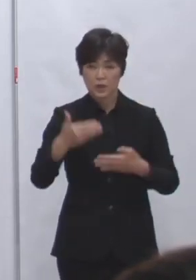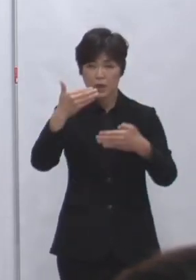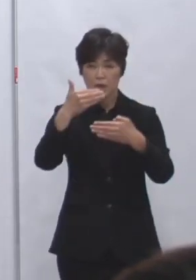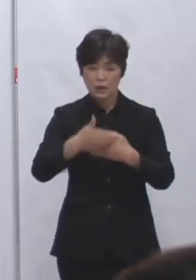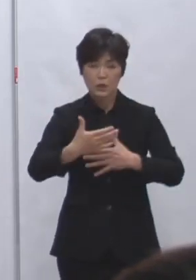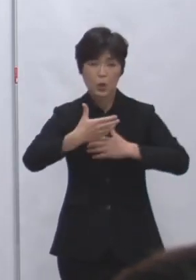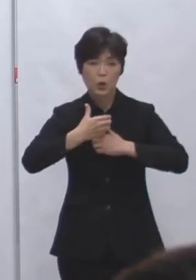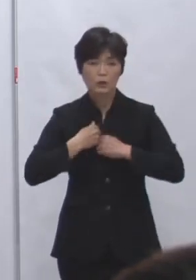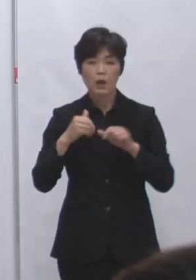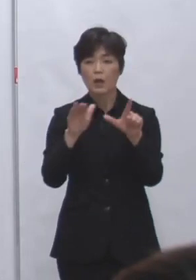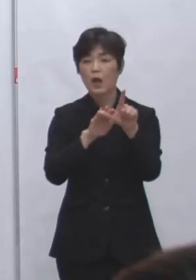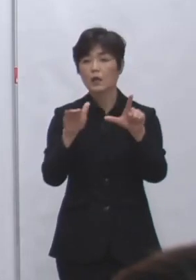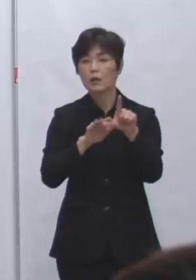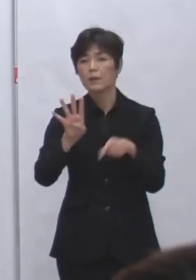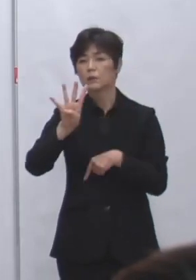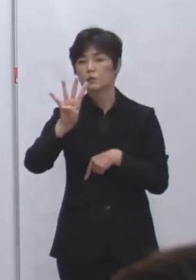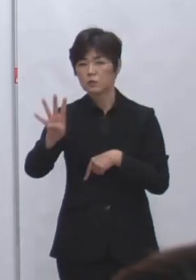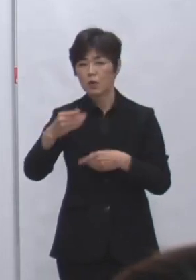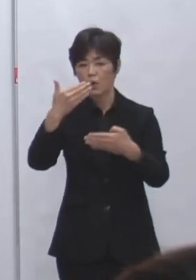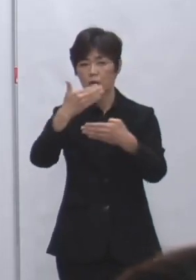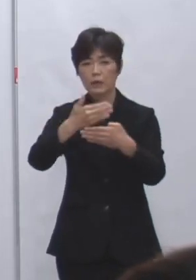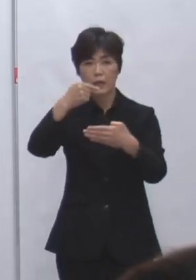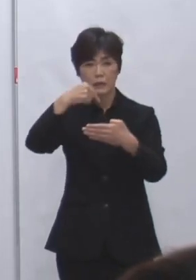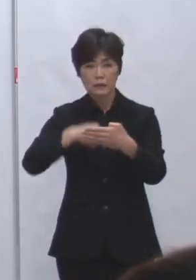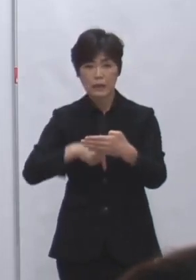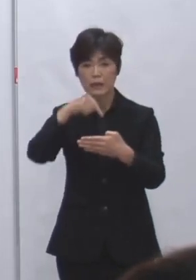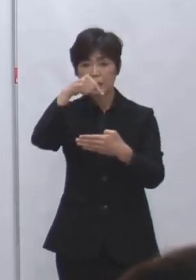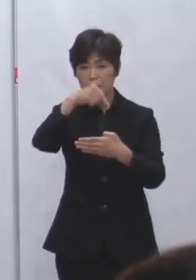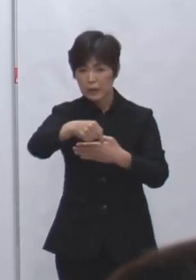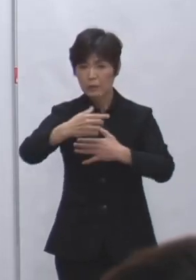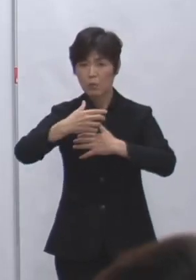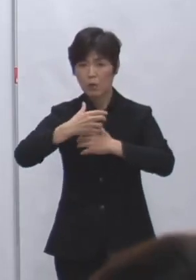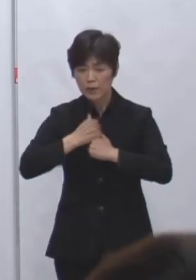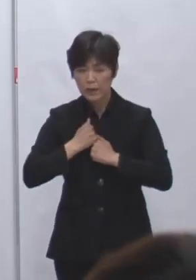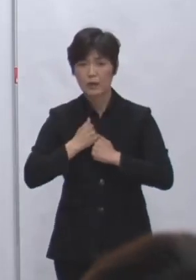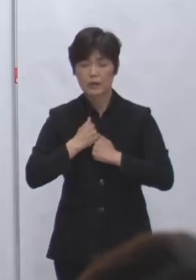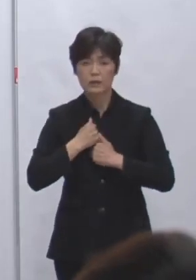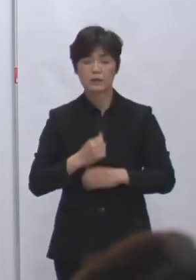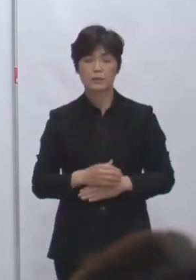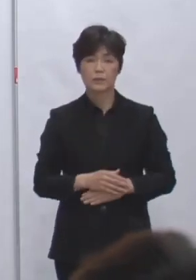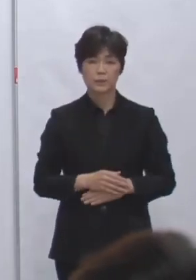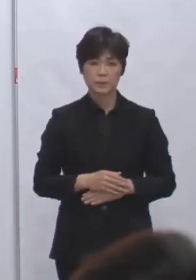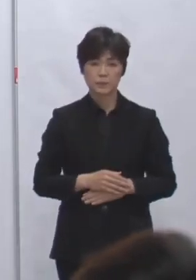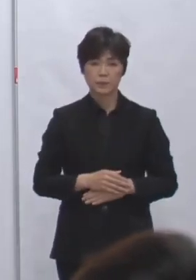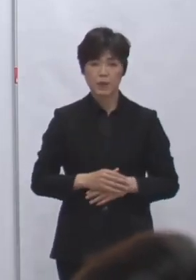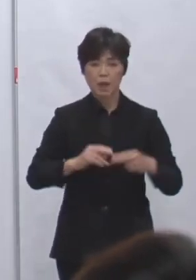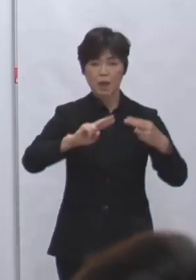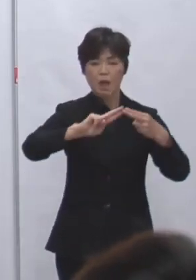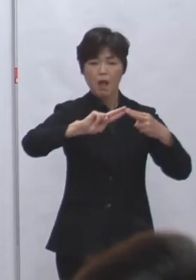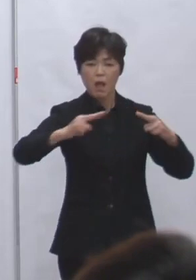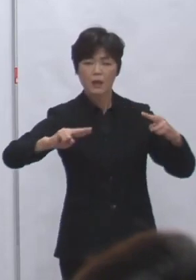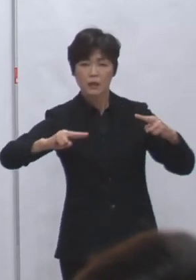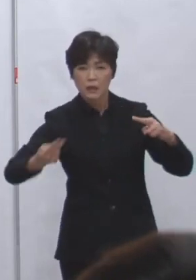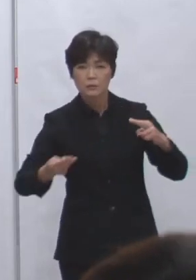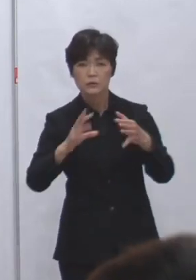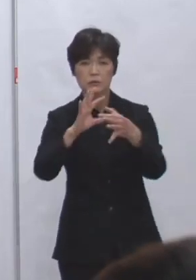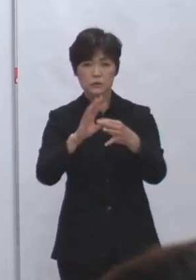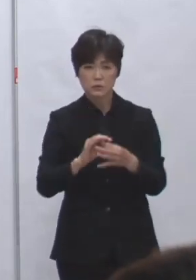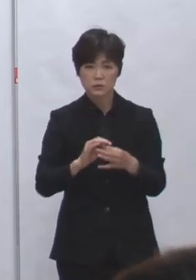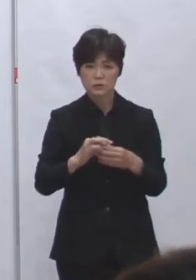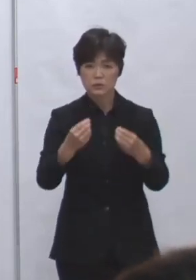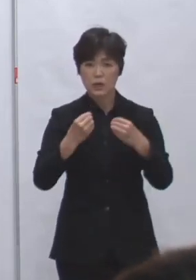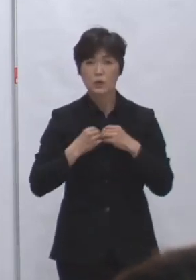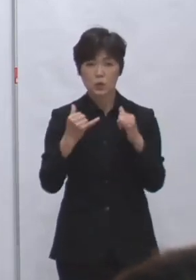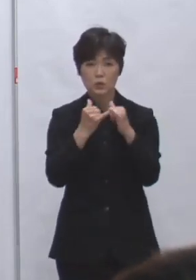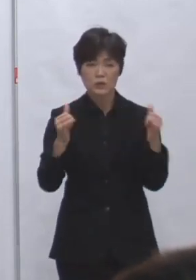の警戒レベルはレベル4、県内警戒、県外も警戒でございます。変異株につきましては、陽性